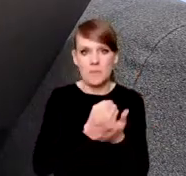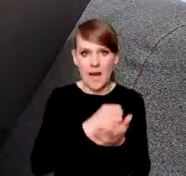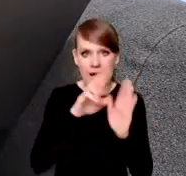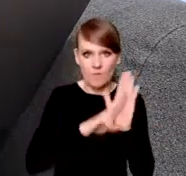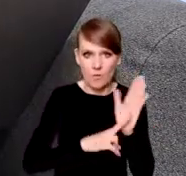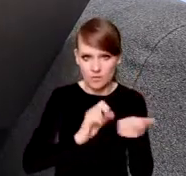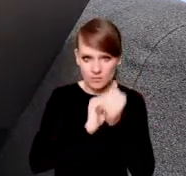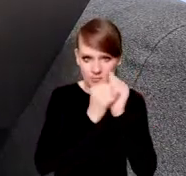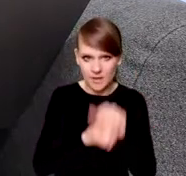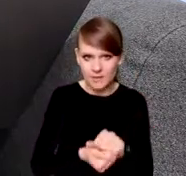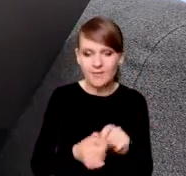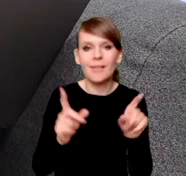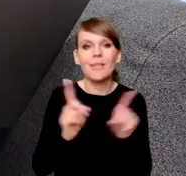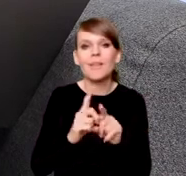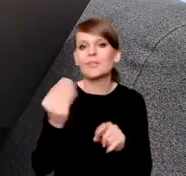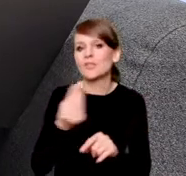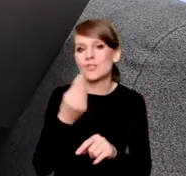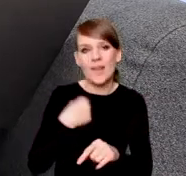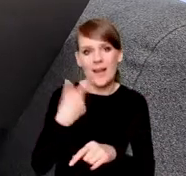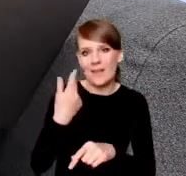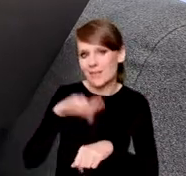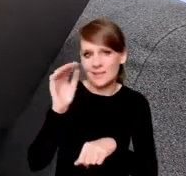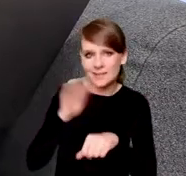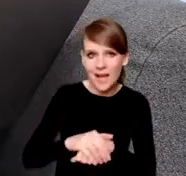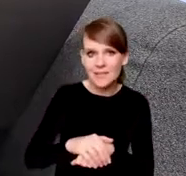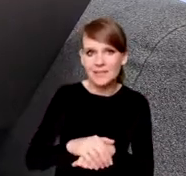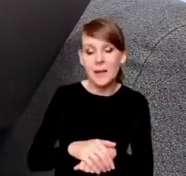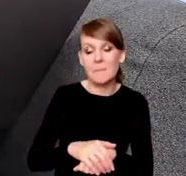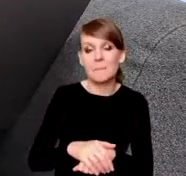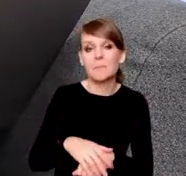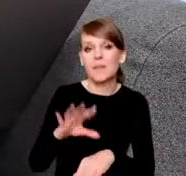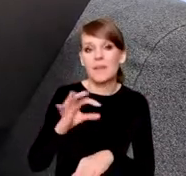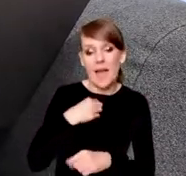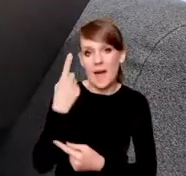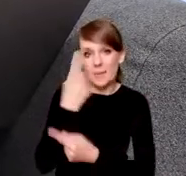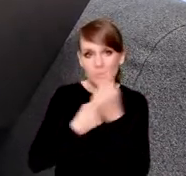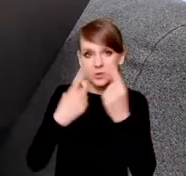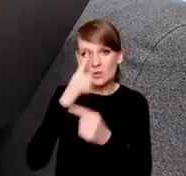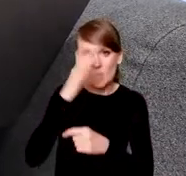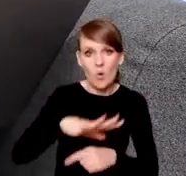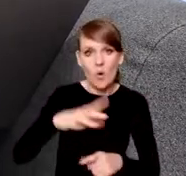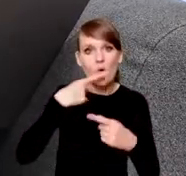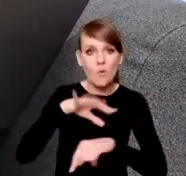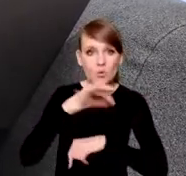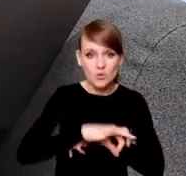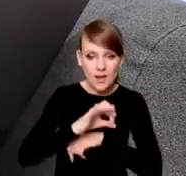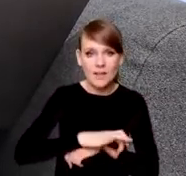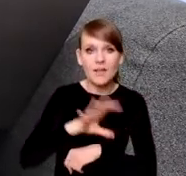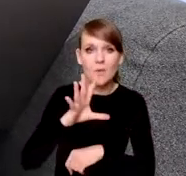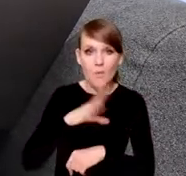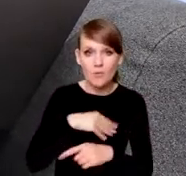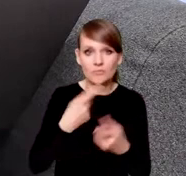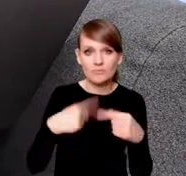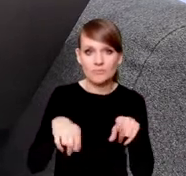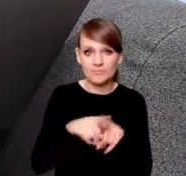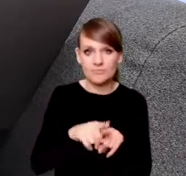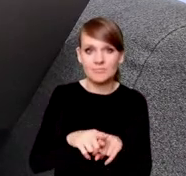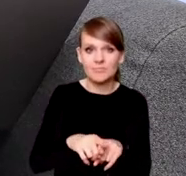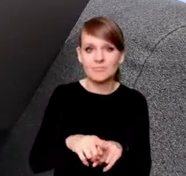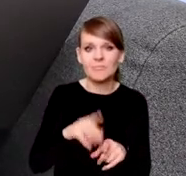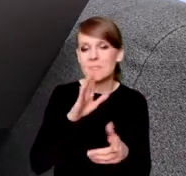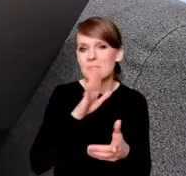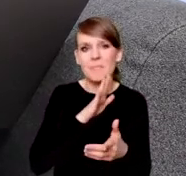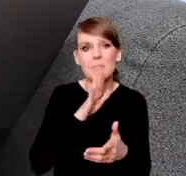z czym się nie zgadzam. Uważam, że społeczną odpowiedzialność uczelni można realizować bez wielkich